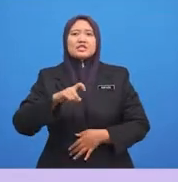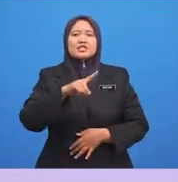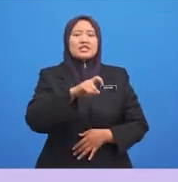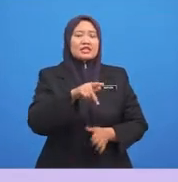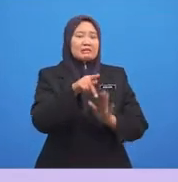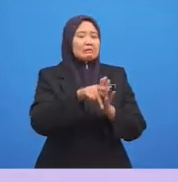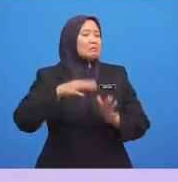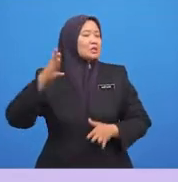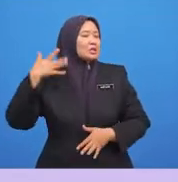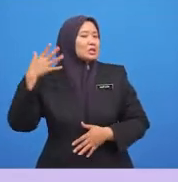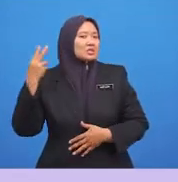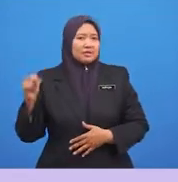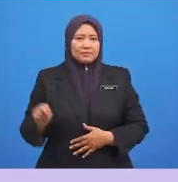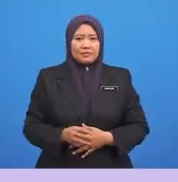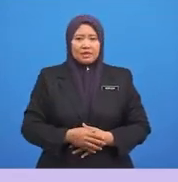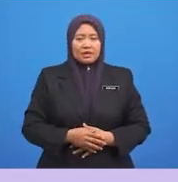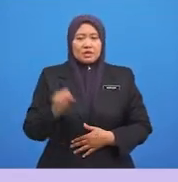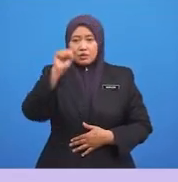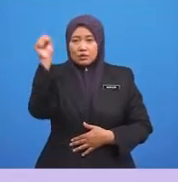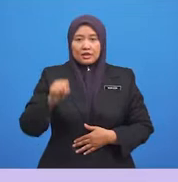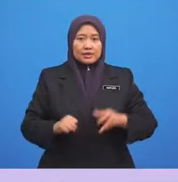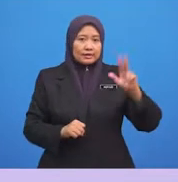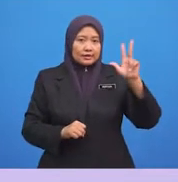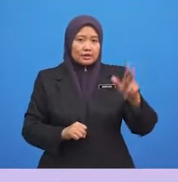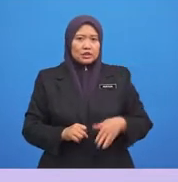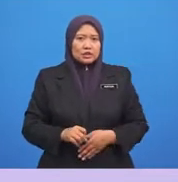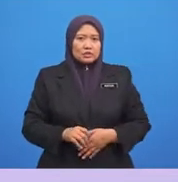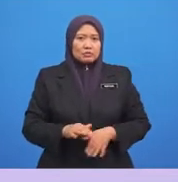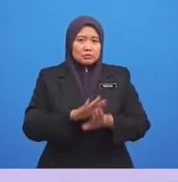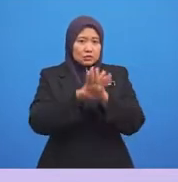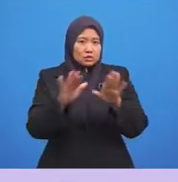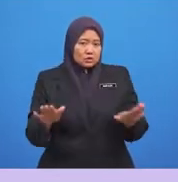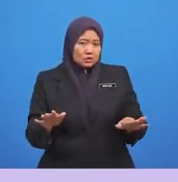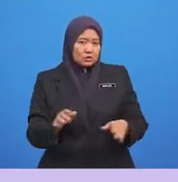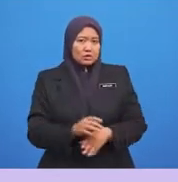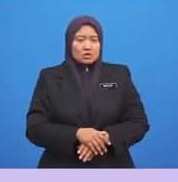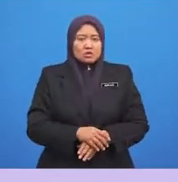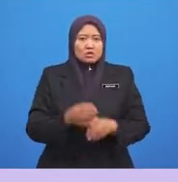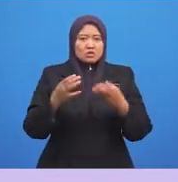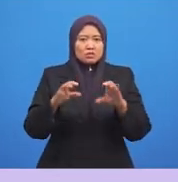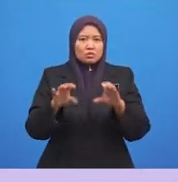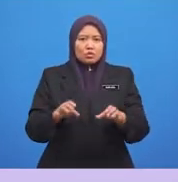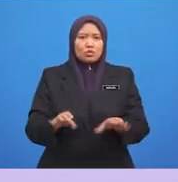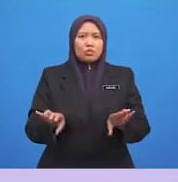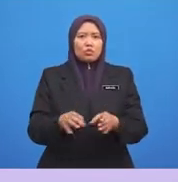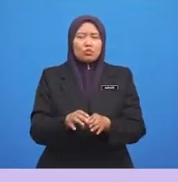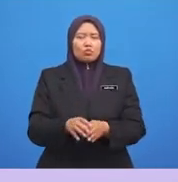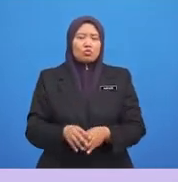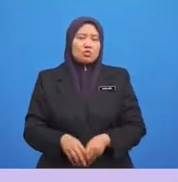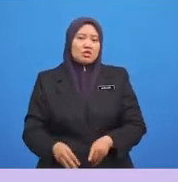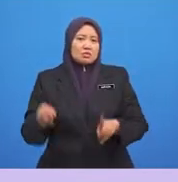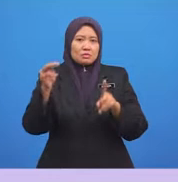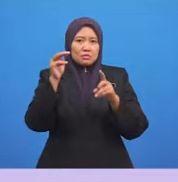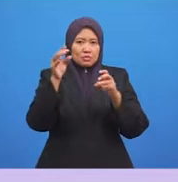kepanasan. Soalan ketiga, jangan terburu-buru membuat keputusan kerana...